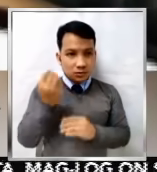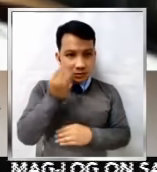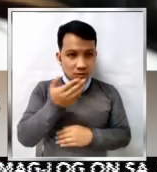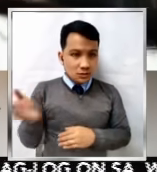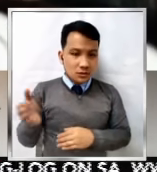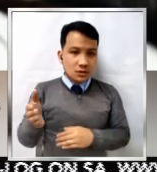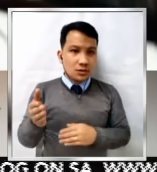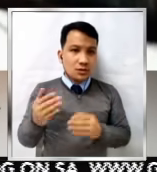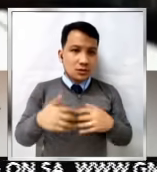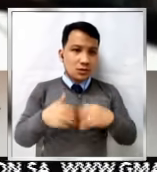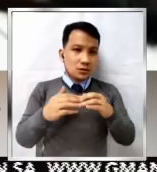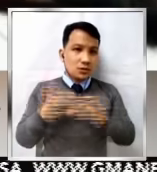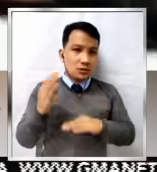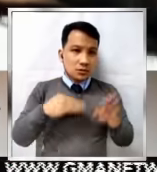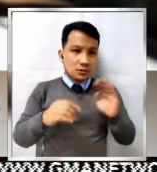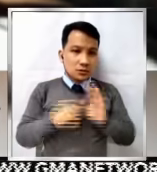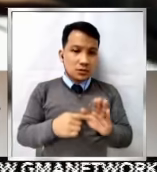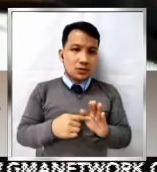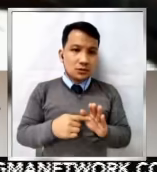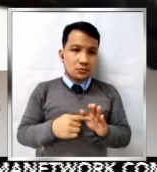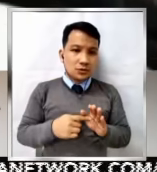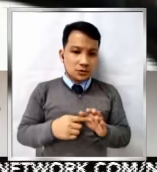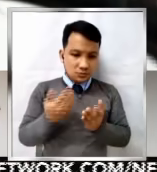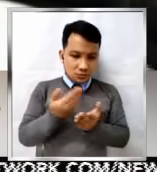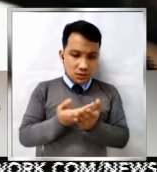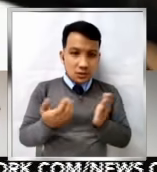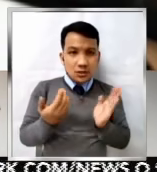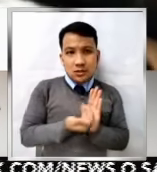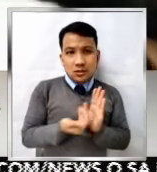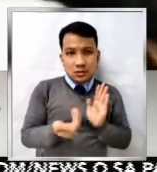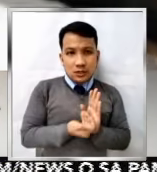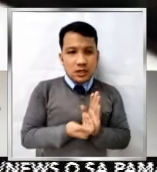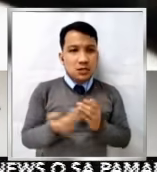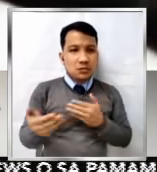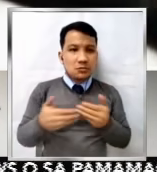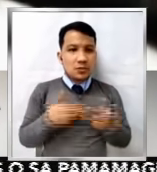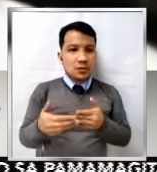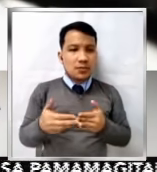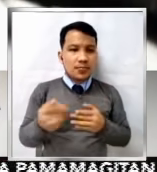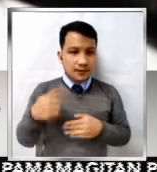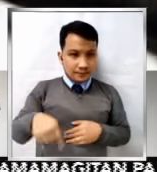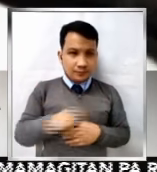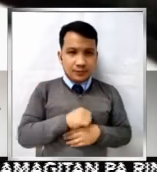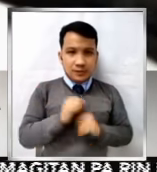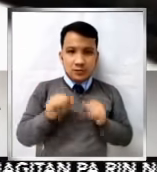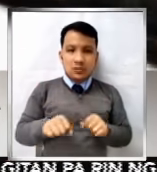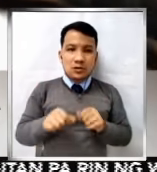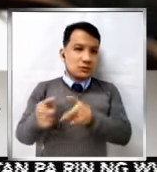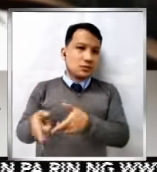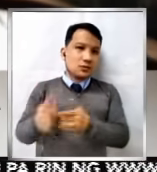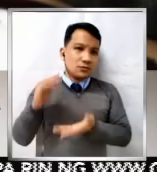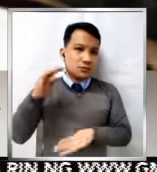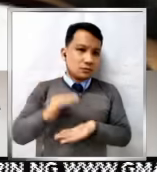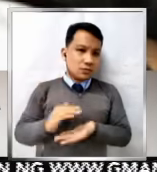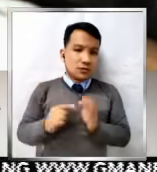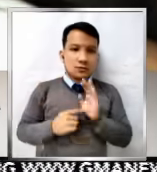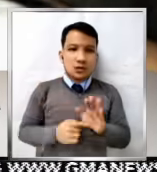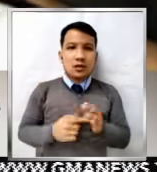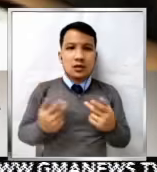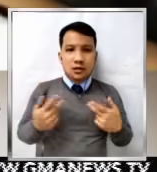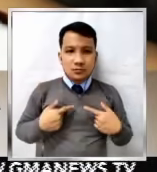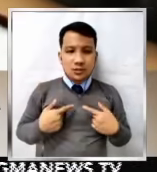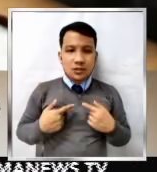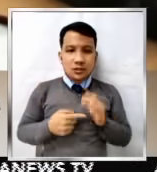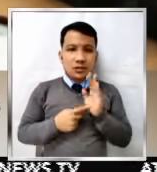compromised na yung ibang pieces of evidence dito. Oo. Considering na contaminated na, nag-deteriorate na. Opo. Nagkaroon na ng rapid deterioration